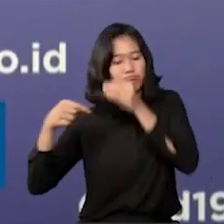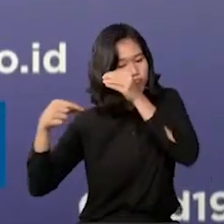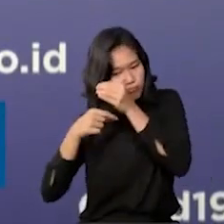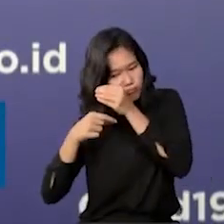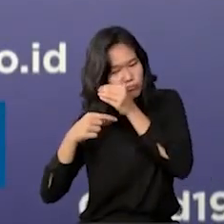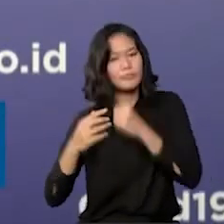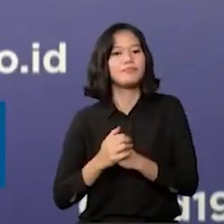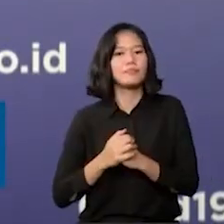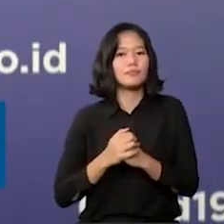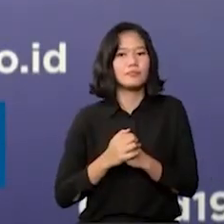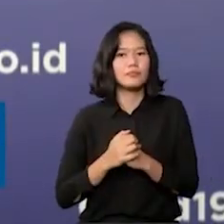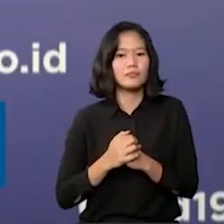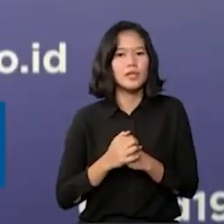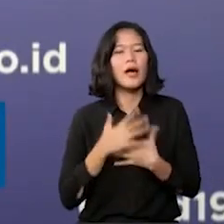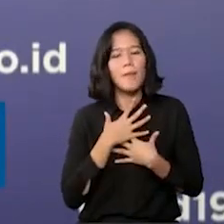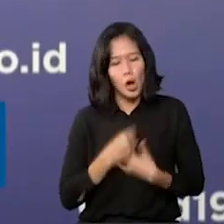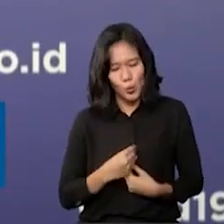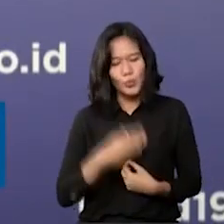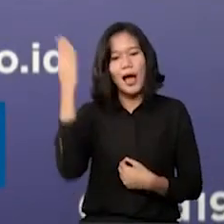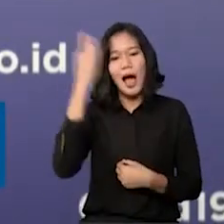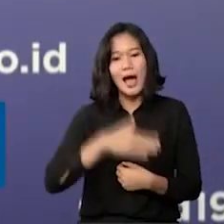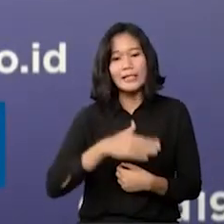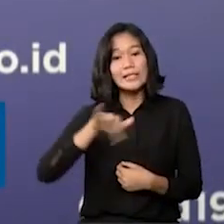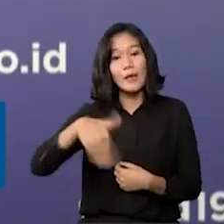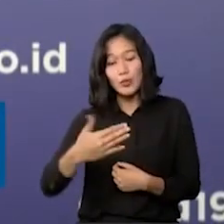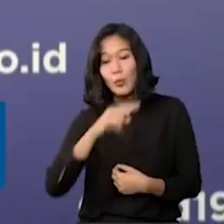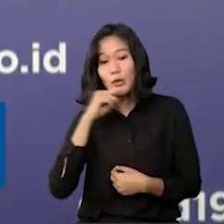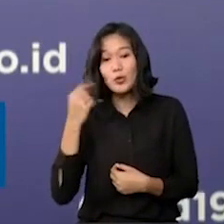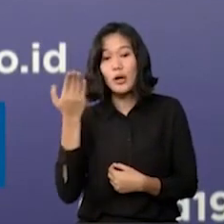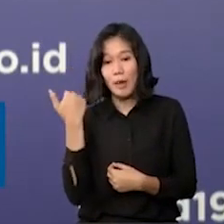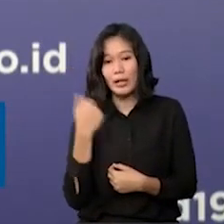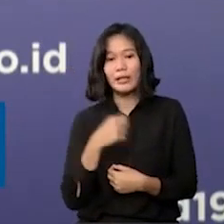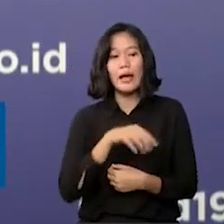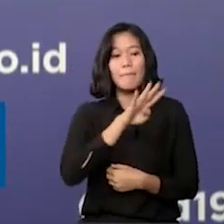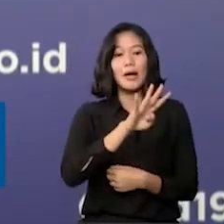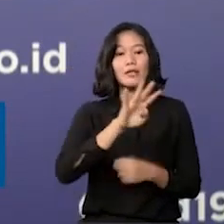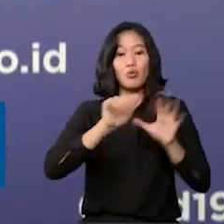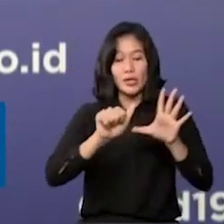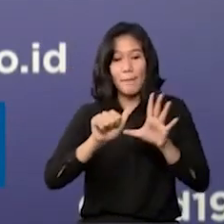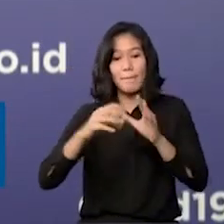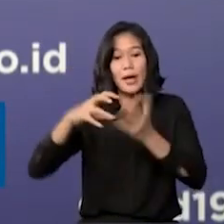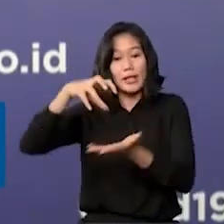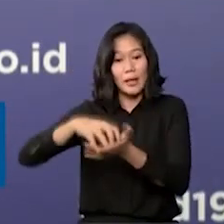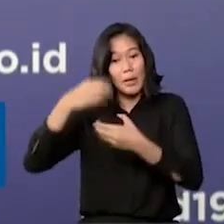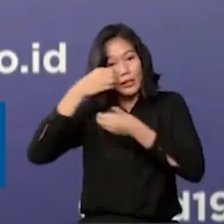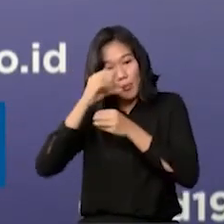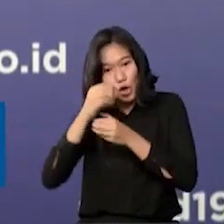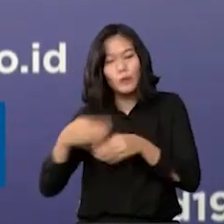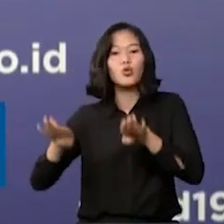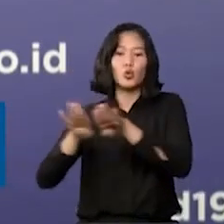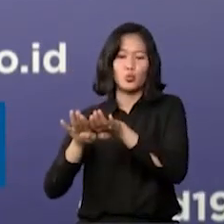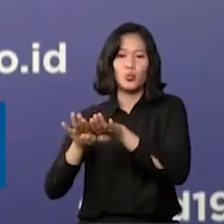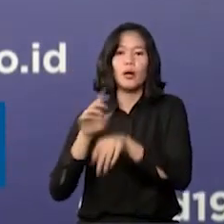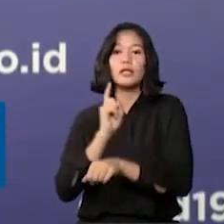spesimen. Kita memaklumi bahwa di hari Sabtu dan Minggu kemarin ada 46 laboratorium yang tidak beroperasional